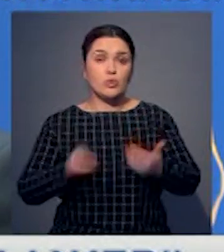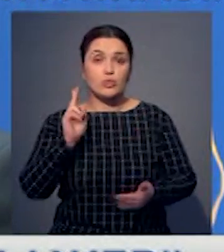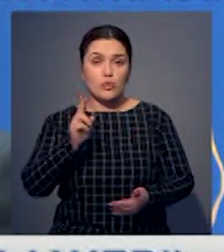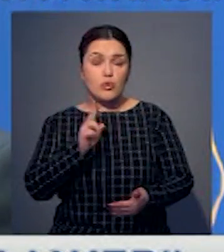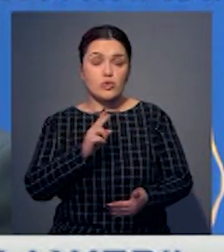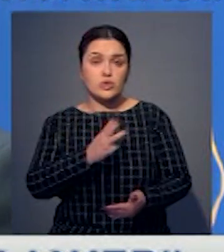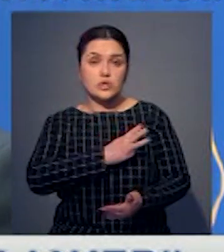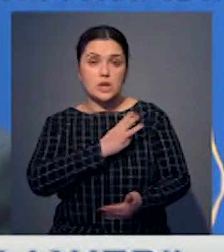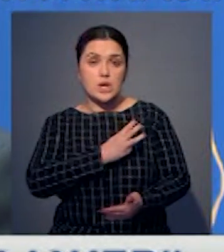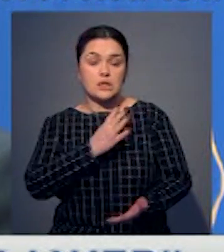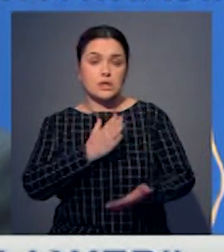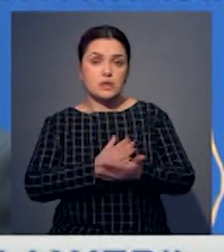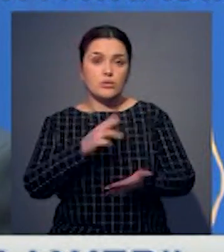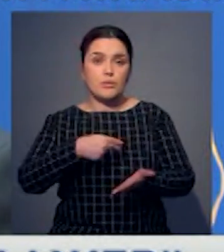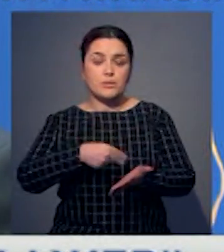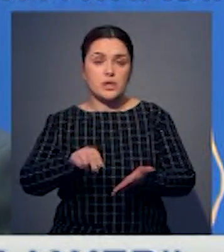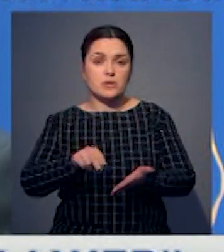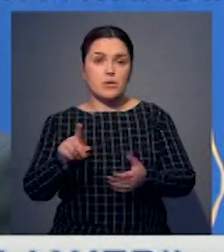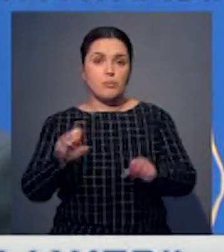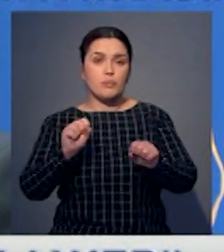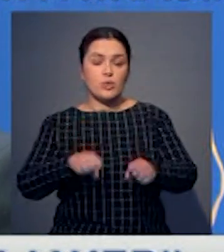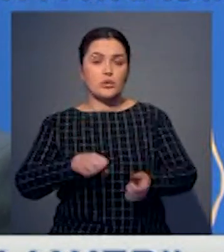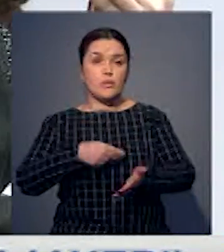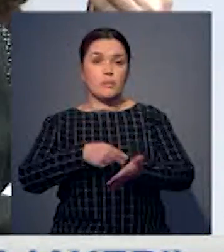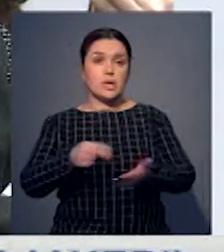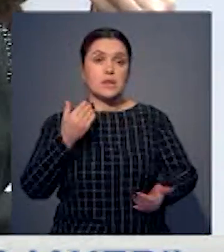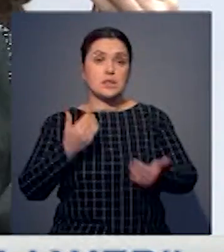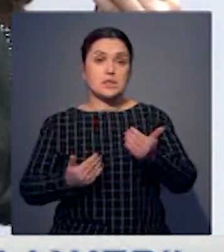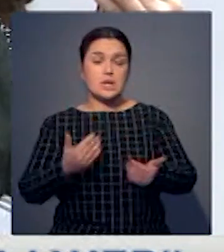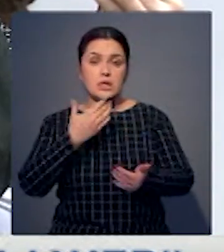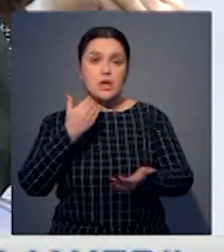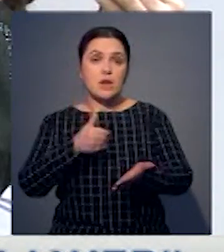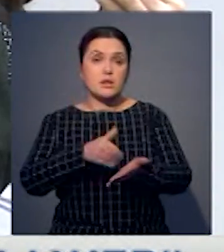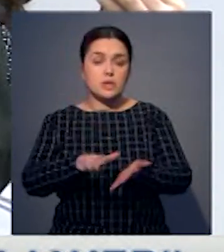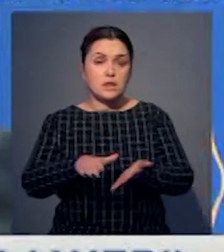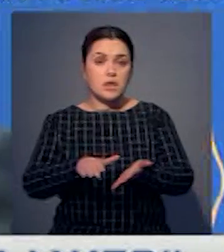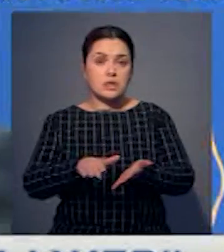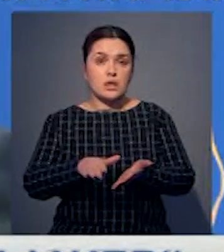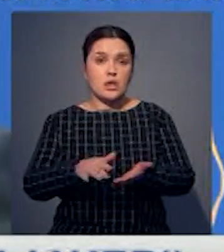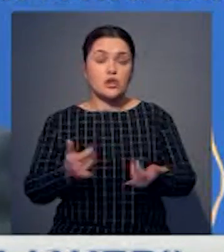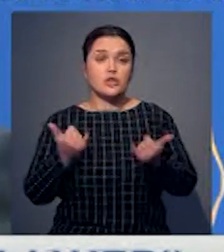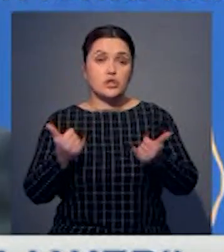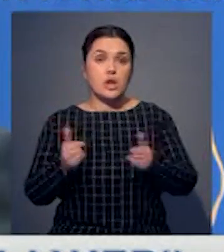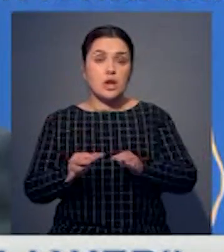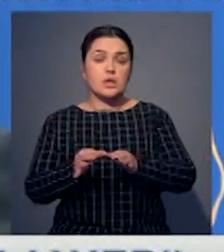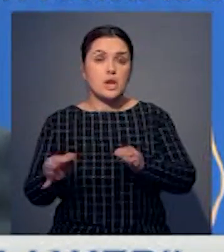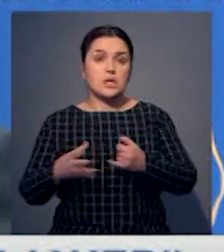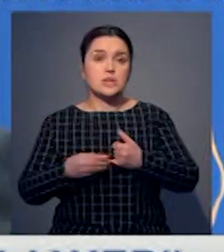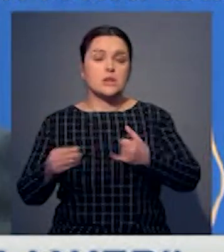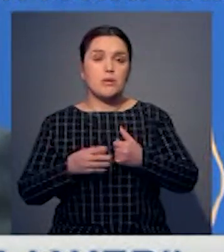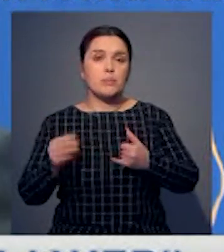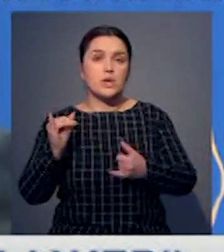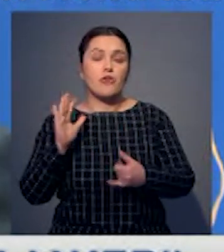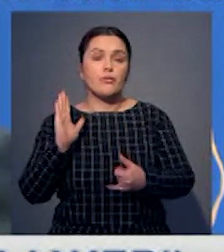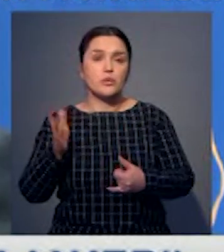его приобрести, они могут приобрести. Если нет, значит отказаться. Сейчас вот в Параганском районе этот земельный участок, но в